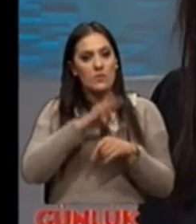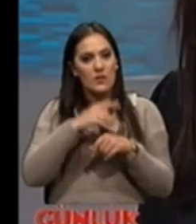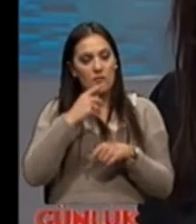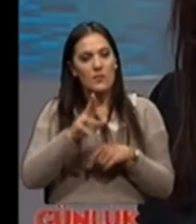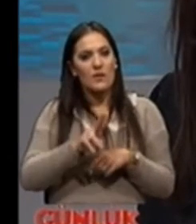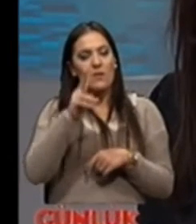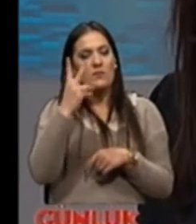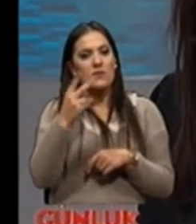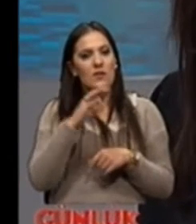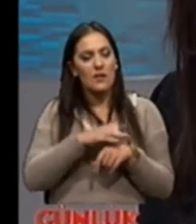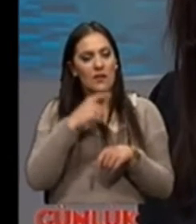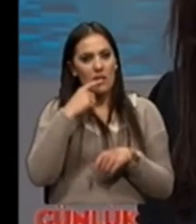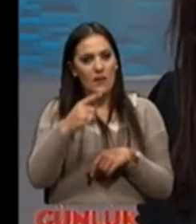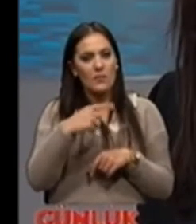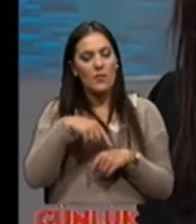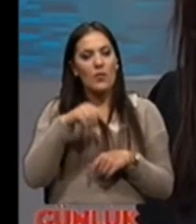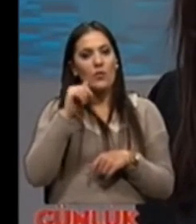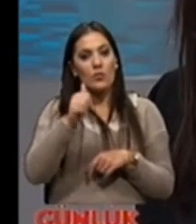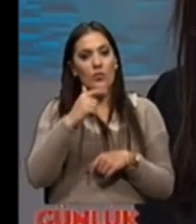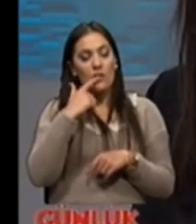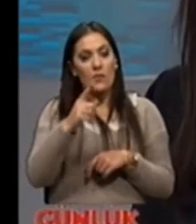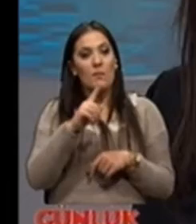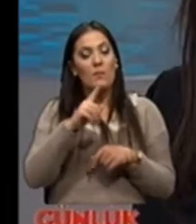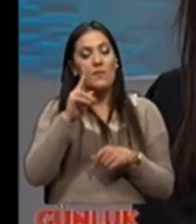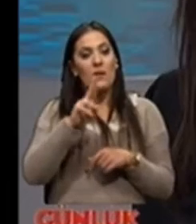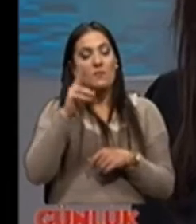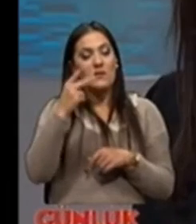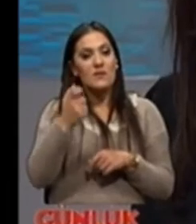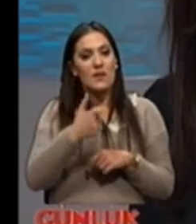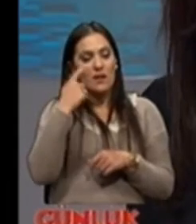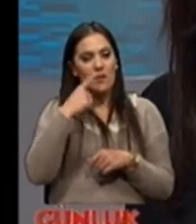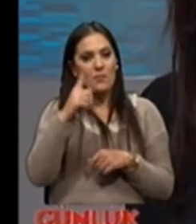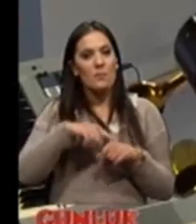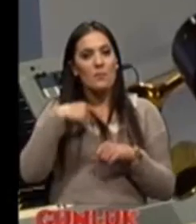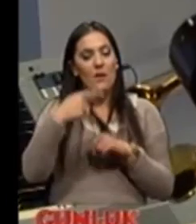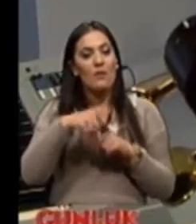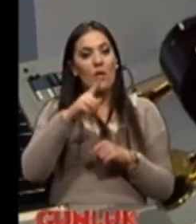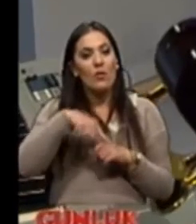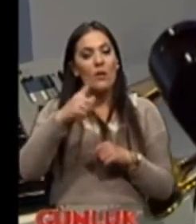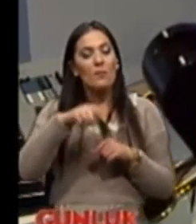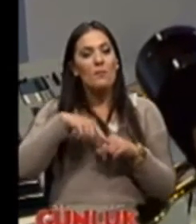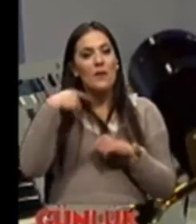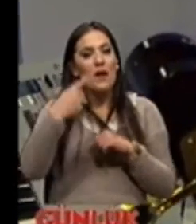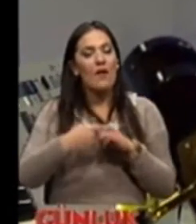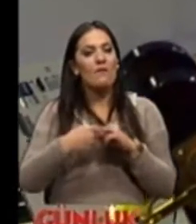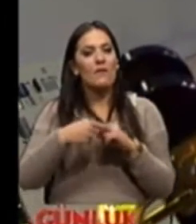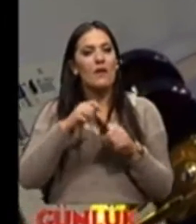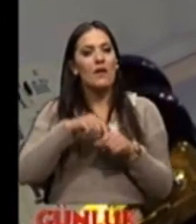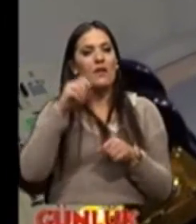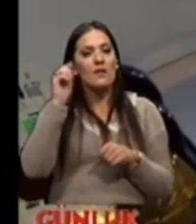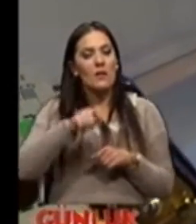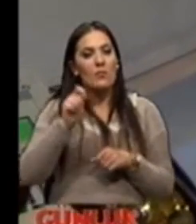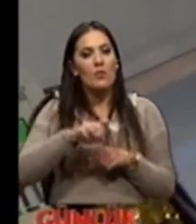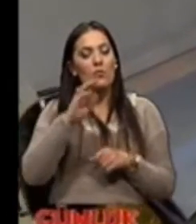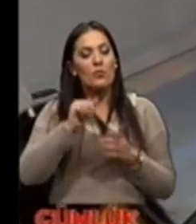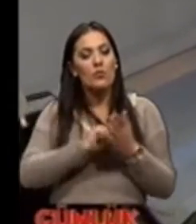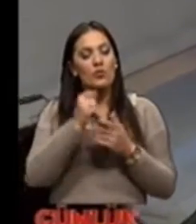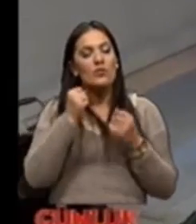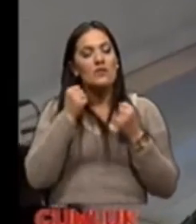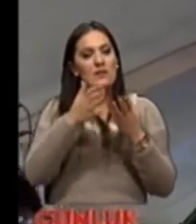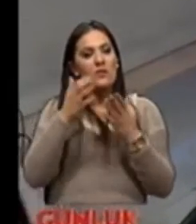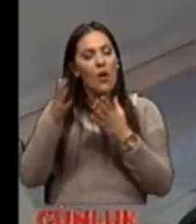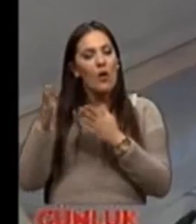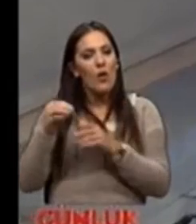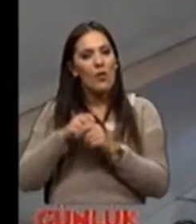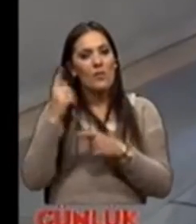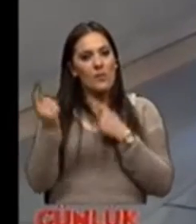dedim, gün dedim, 72 saat dedim pardon, ve bir hafta. Onlar bir haftalık yapıyorlar bütün stoklarını ve çalışmalarını.